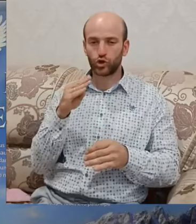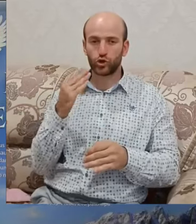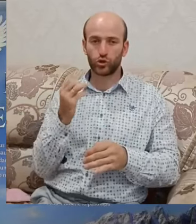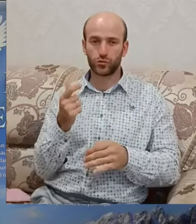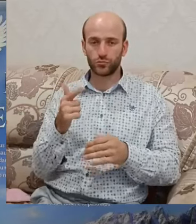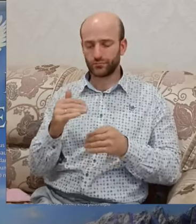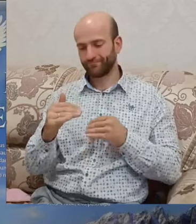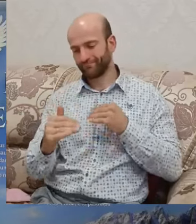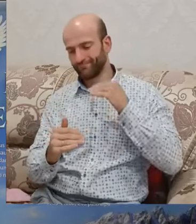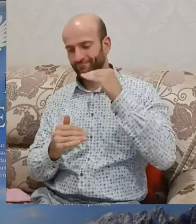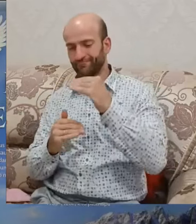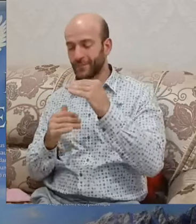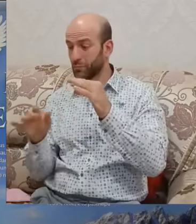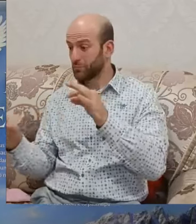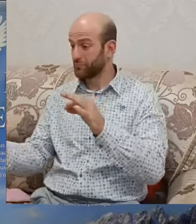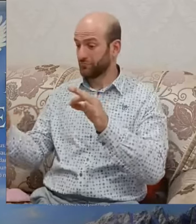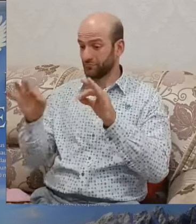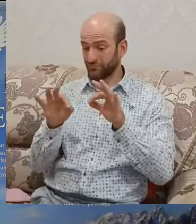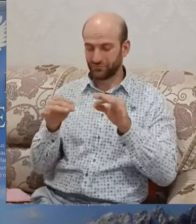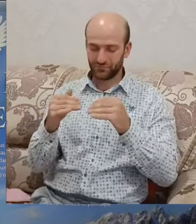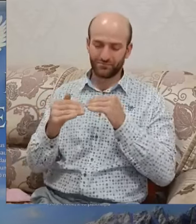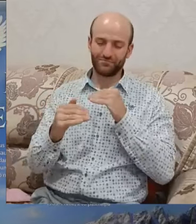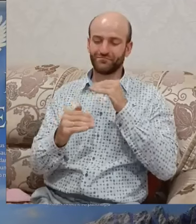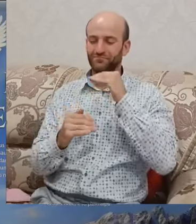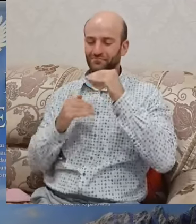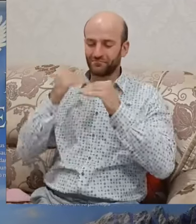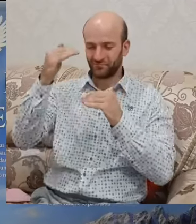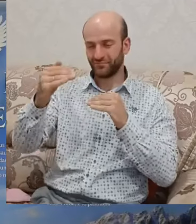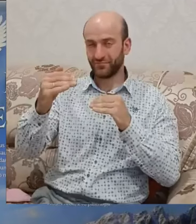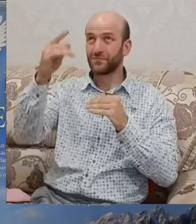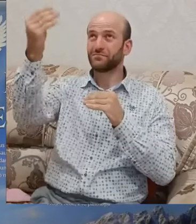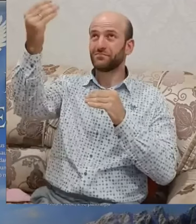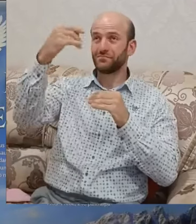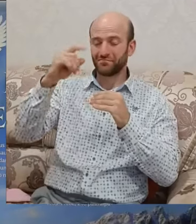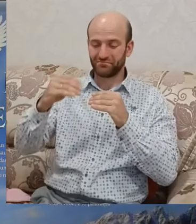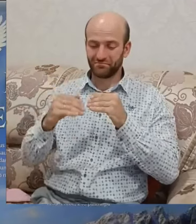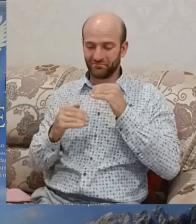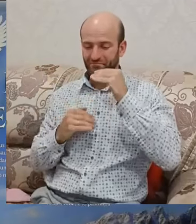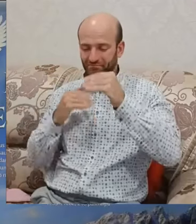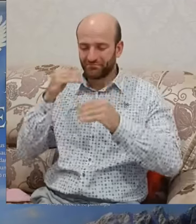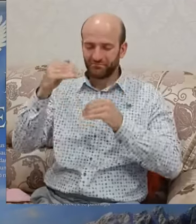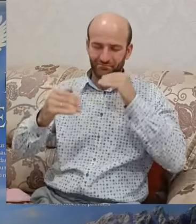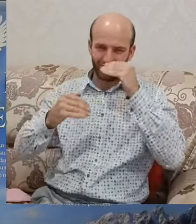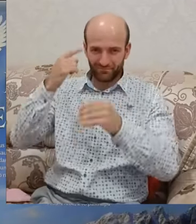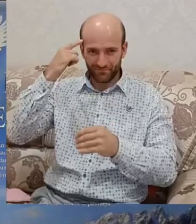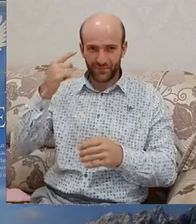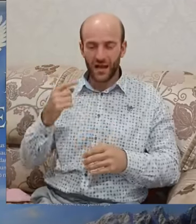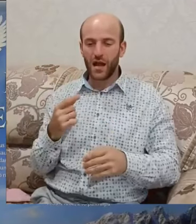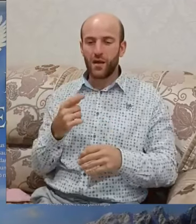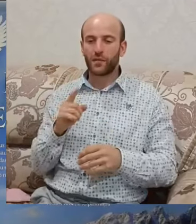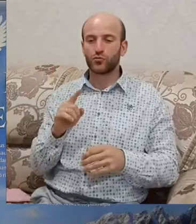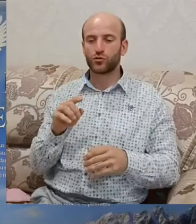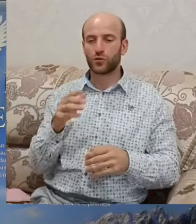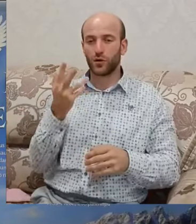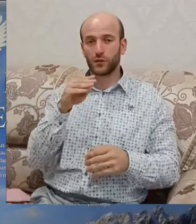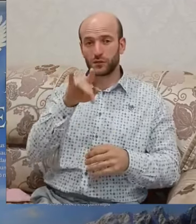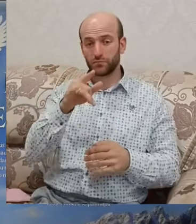nelieku toks pats, koks buvau prieš tai. Принимая это откровение, я не остаюсь таким же, как я был перед этим. Tai yra žinia, tai yra